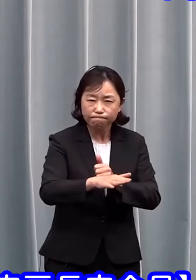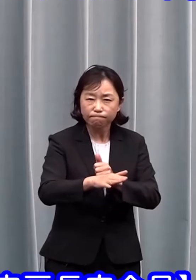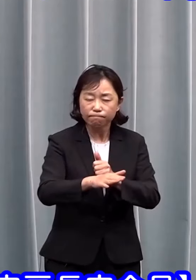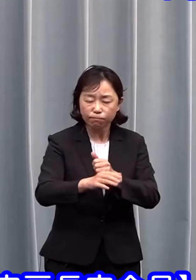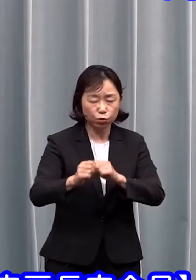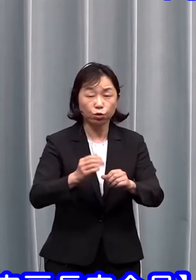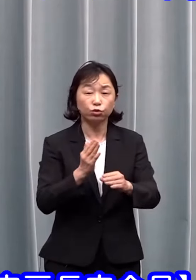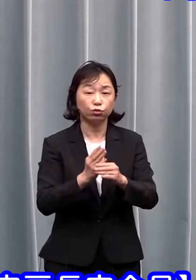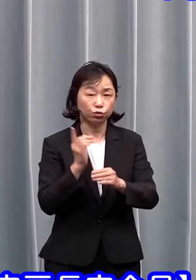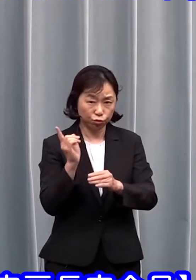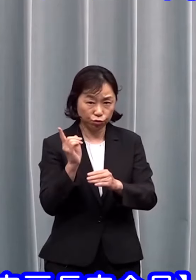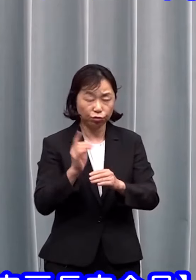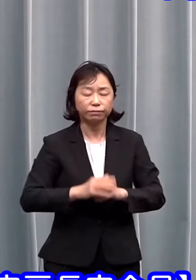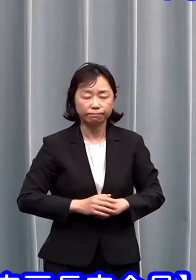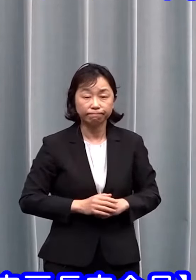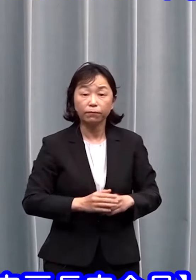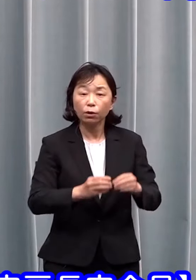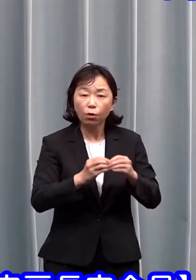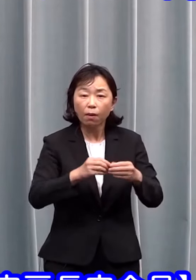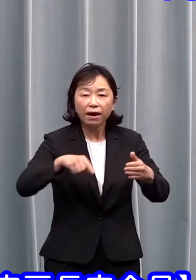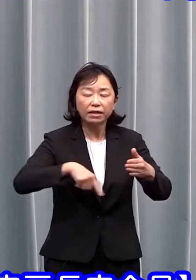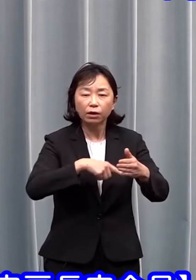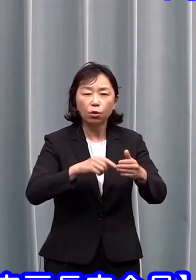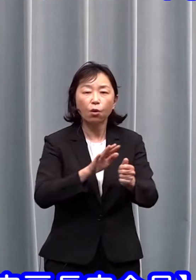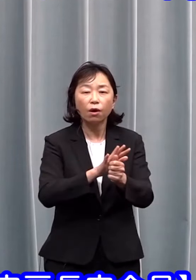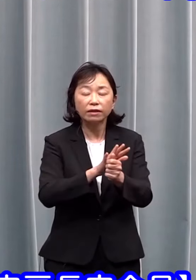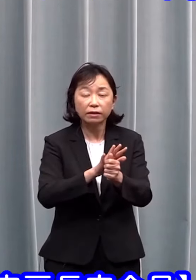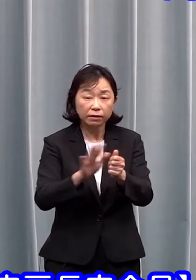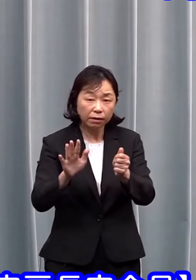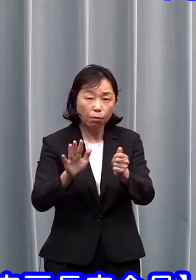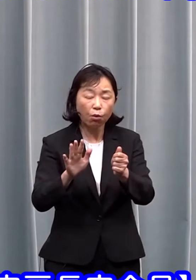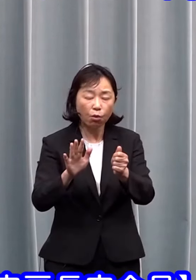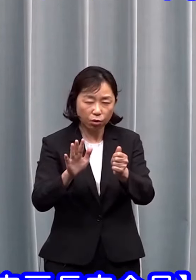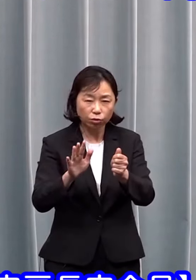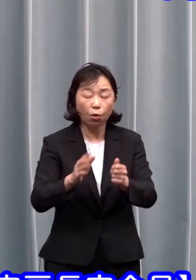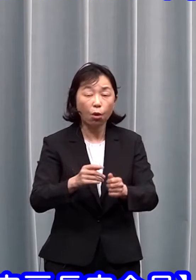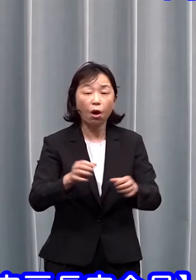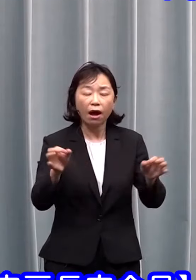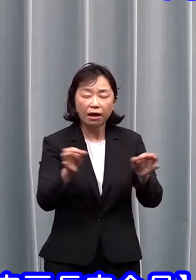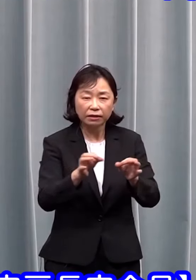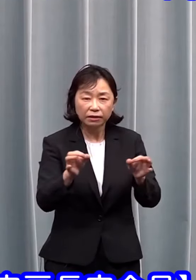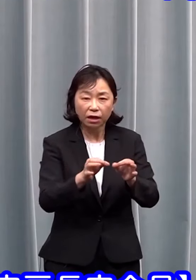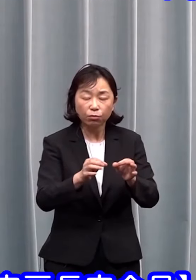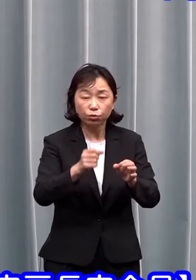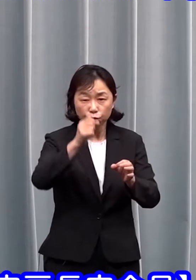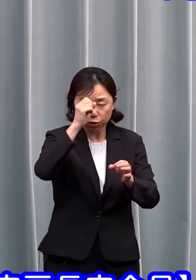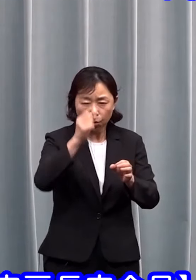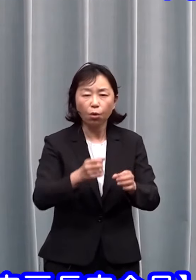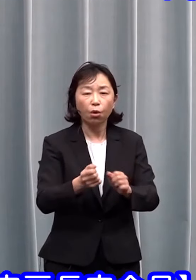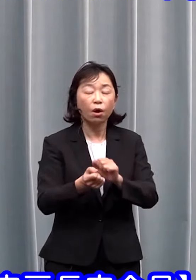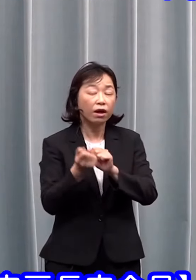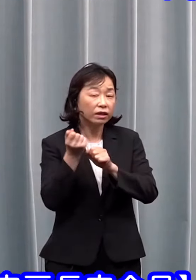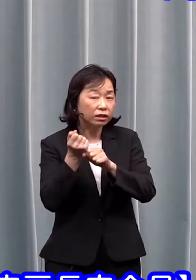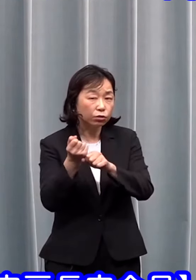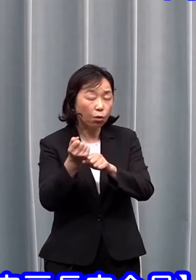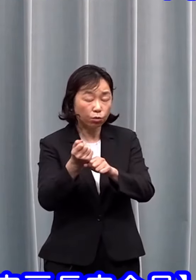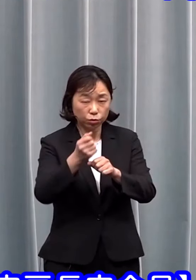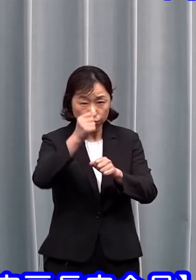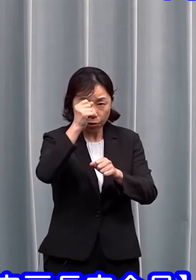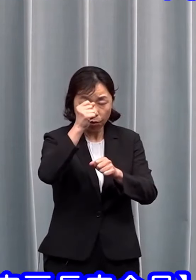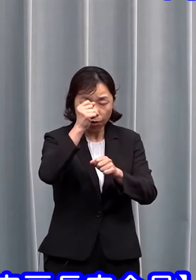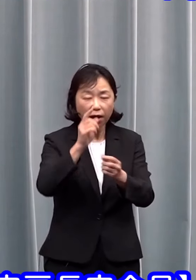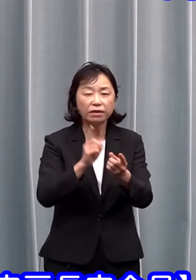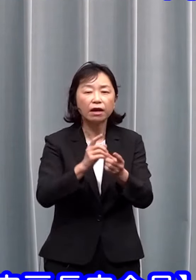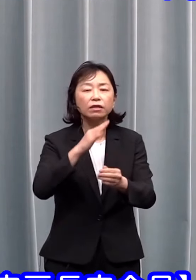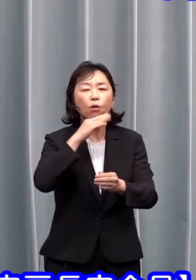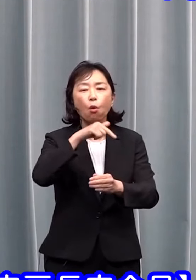ます。詳細は内閣官房のギャンブル等依存症対策推進本部事務局にお尋ねをいただければ